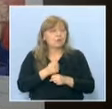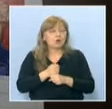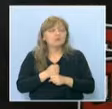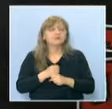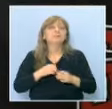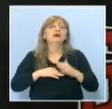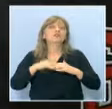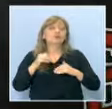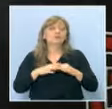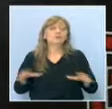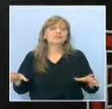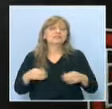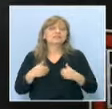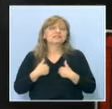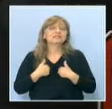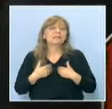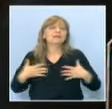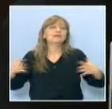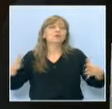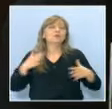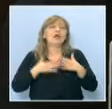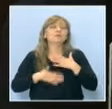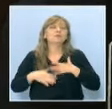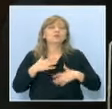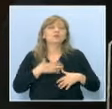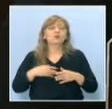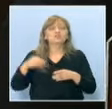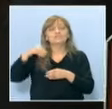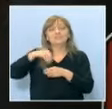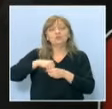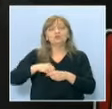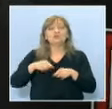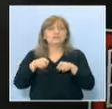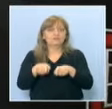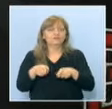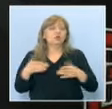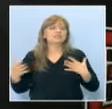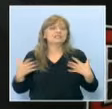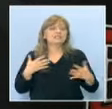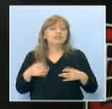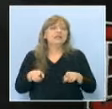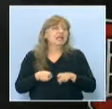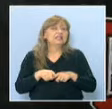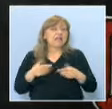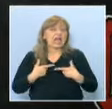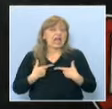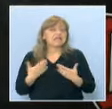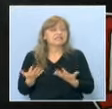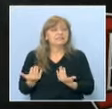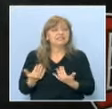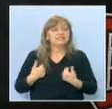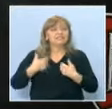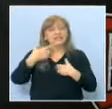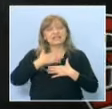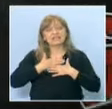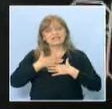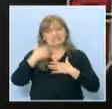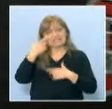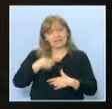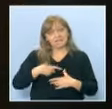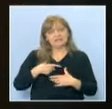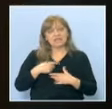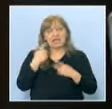творим заедно. За мен беше голямо удоволствие да участвам в този театър, защото по този начин аз предизвиках себе си да